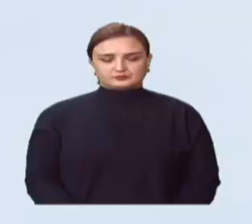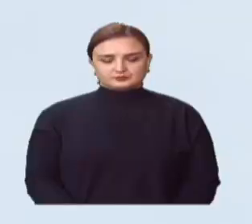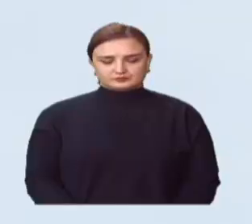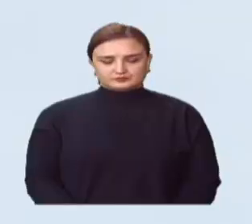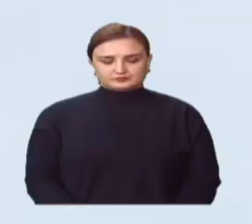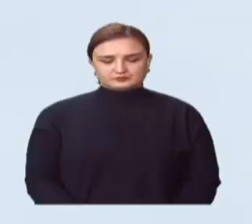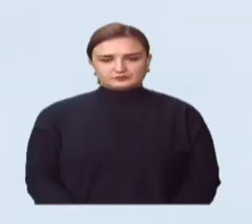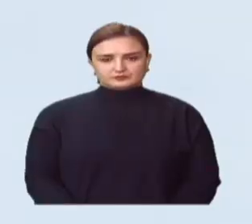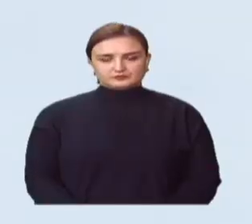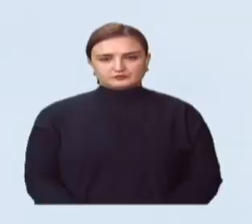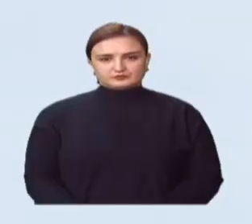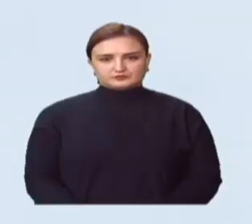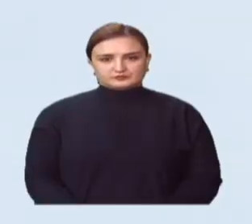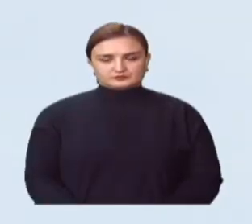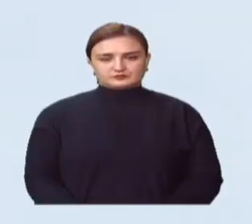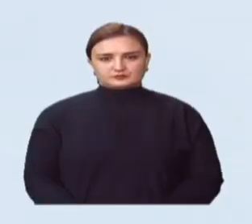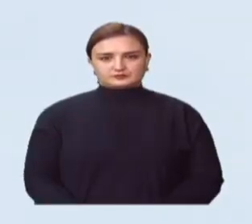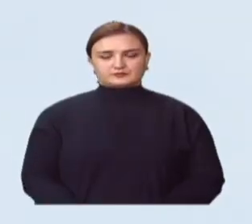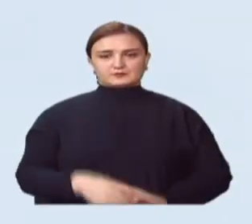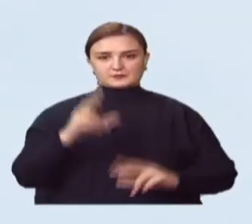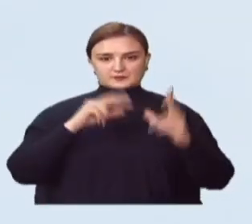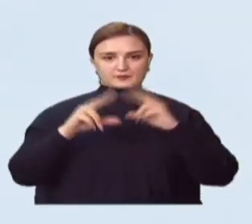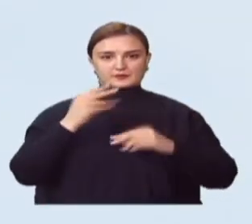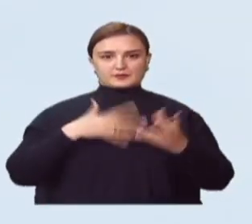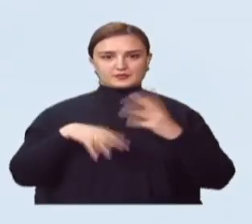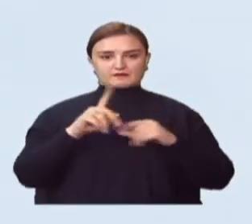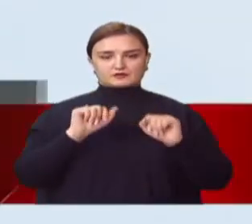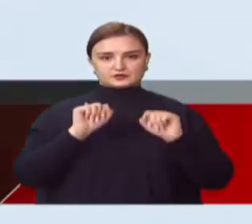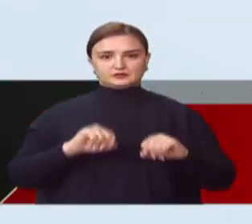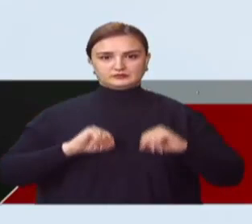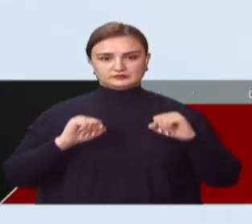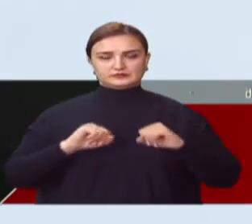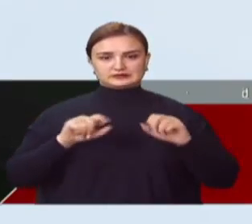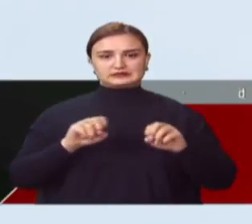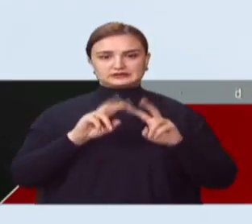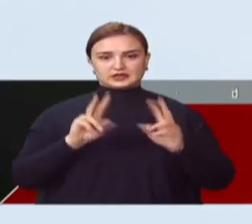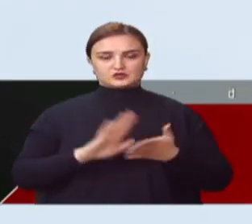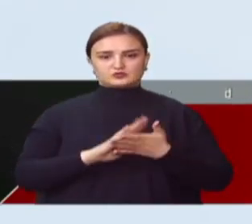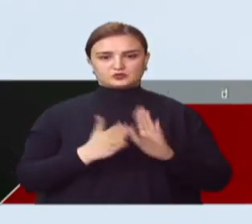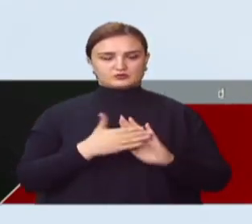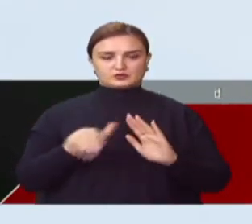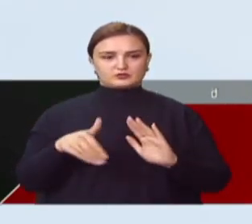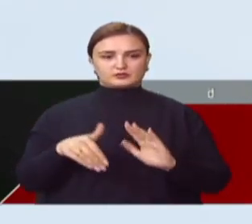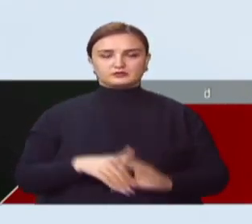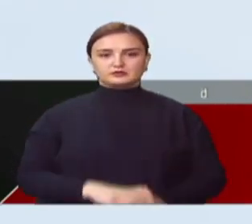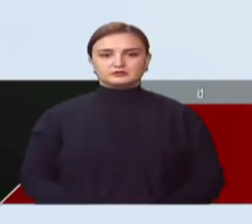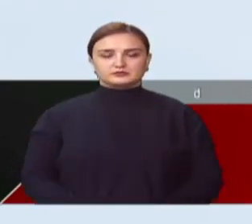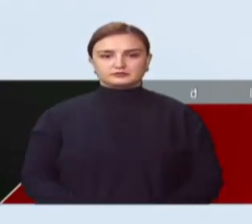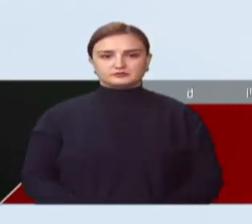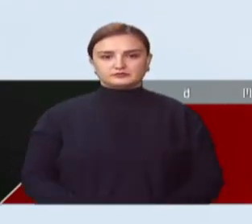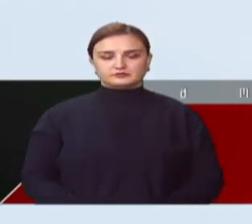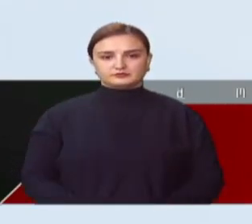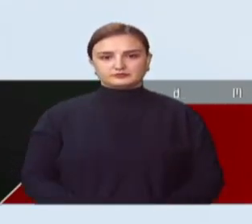atishvebi vot romelsats chven zalebit vakherxeb magis aqdgenas ase rom saganglasho mdgomareoba ar guak ambori რაც